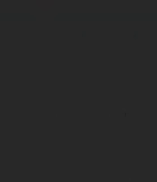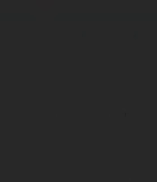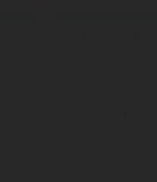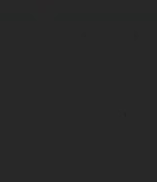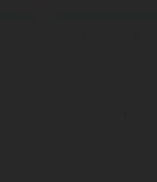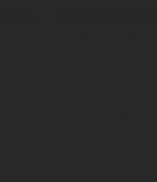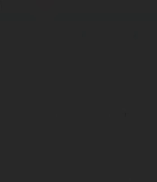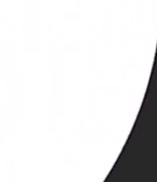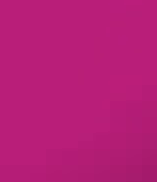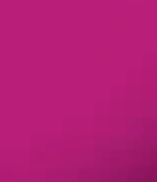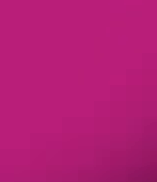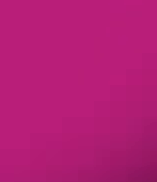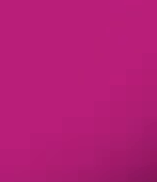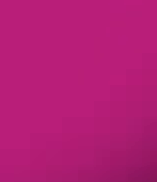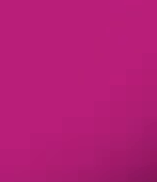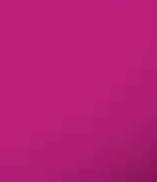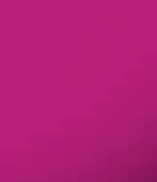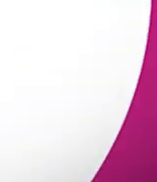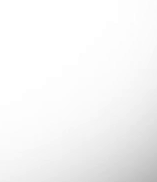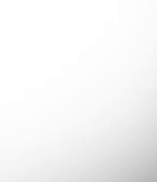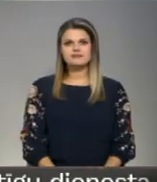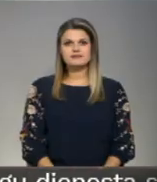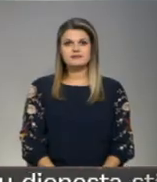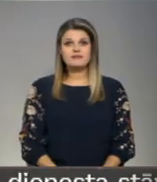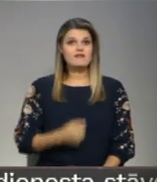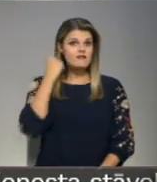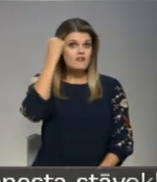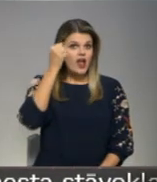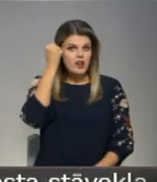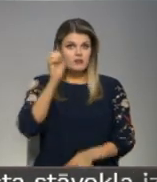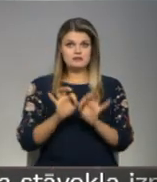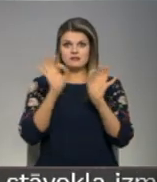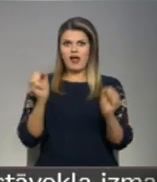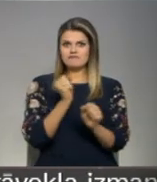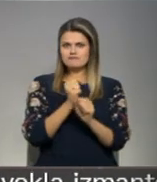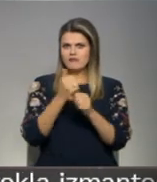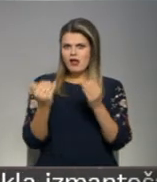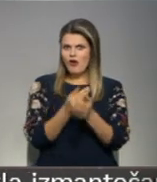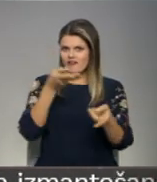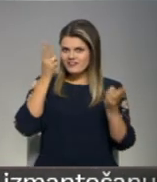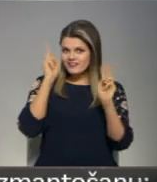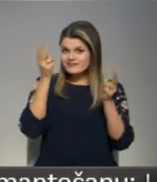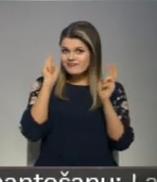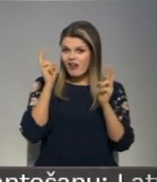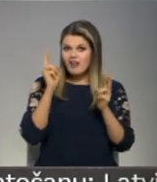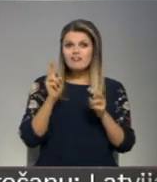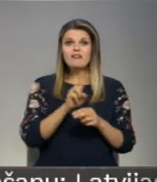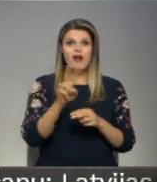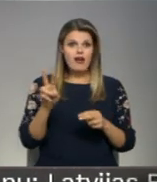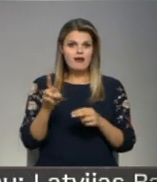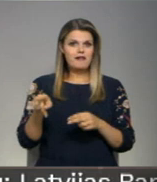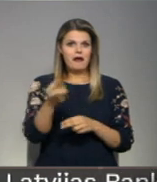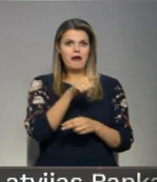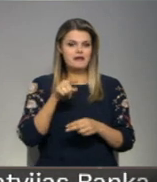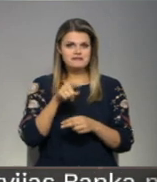Re, viss ēters ir te! Valmierā darbu uzsākusi jauna frizētava, kas jau